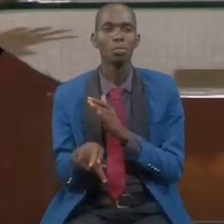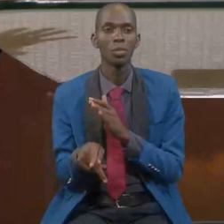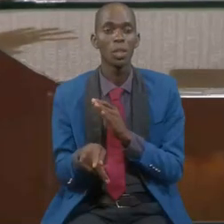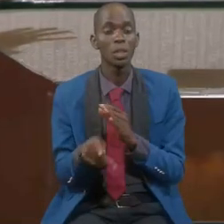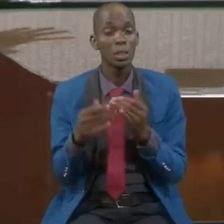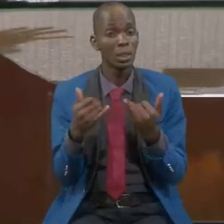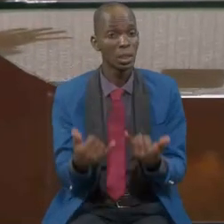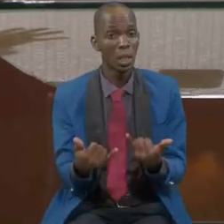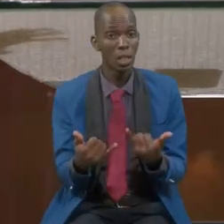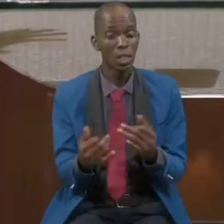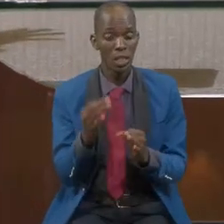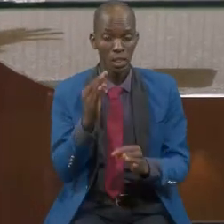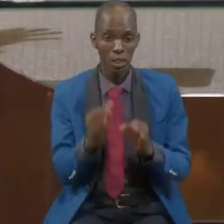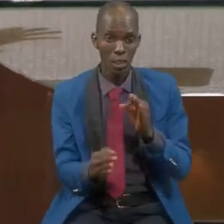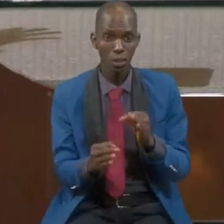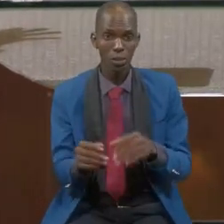point ».